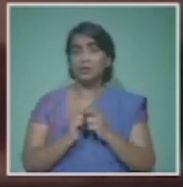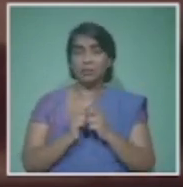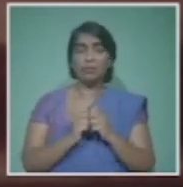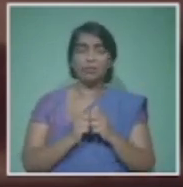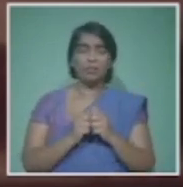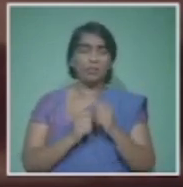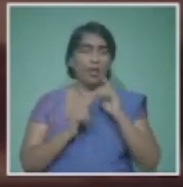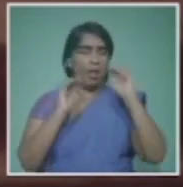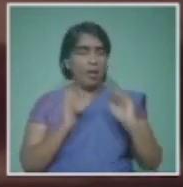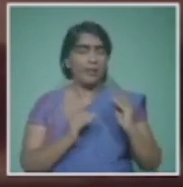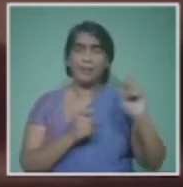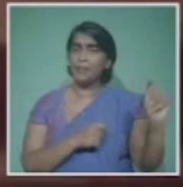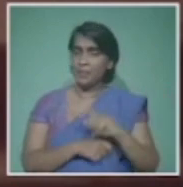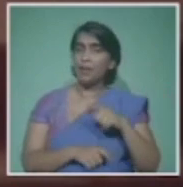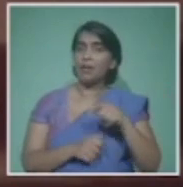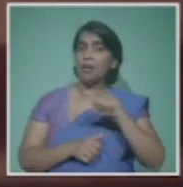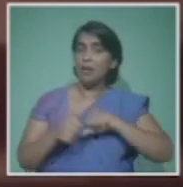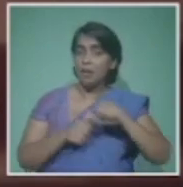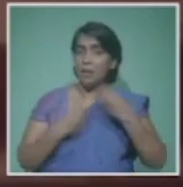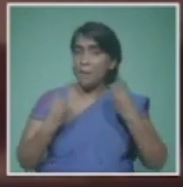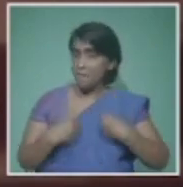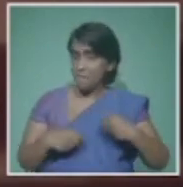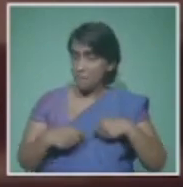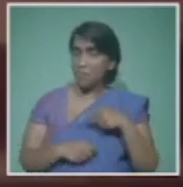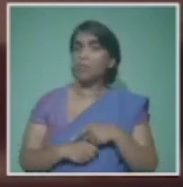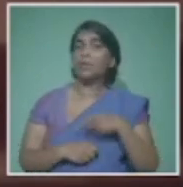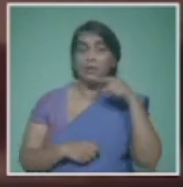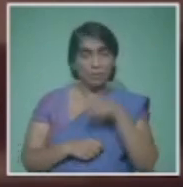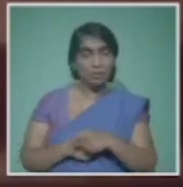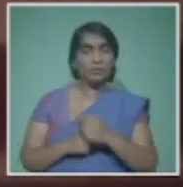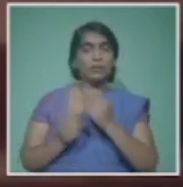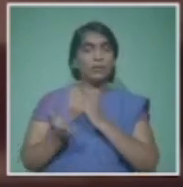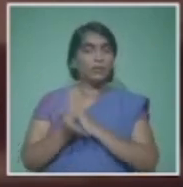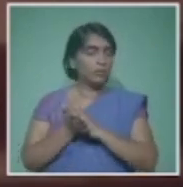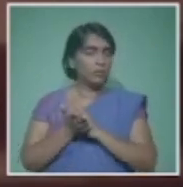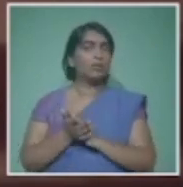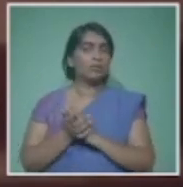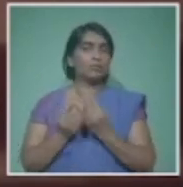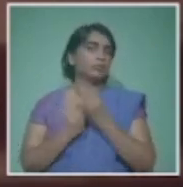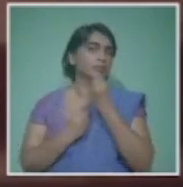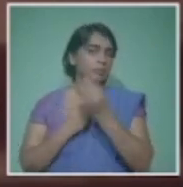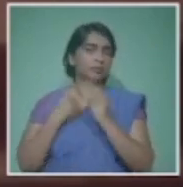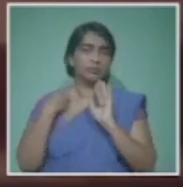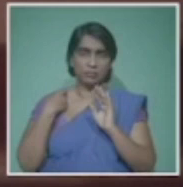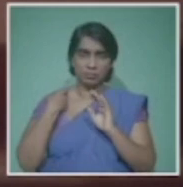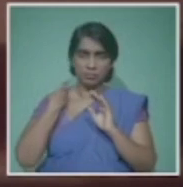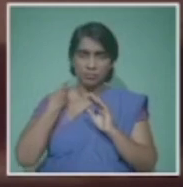අය කරමින් එවිට ආයතනයට පාඩුවක් වෙනවා නම් ඒවාට සහනාධාර ක්‍රමයක් ලබා දීම කරන්න